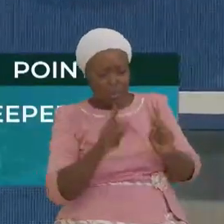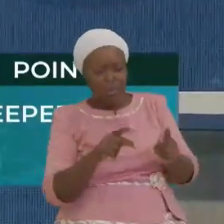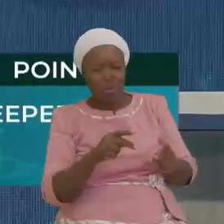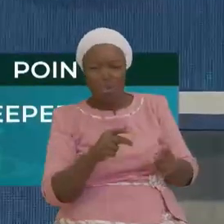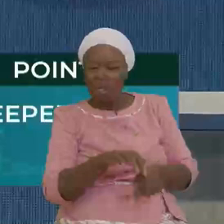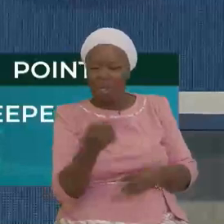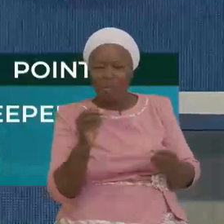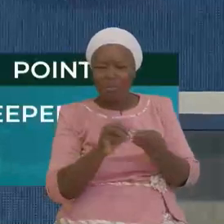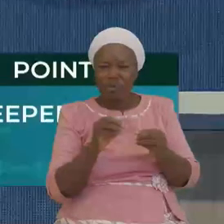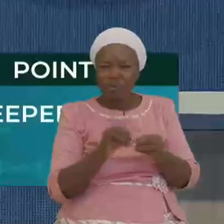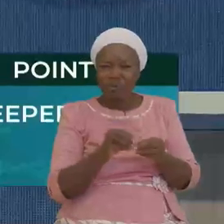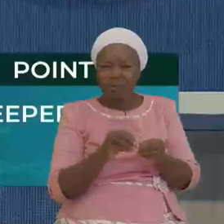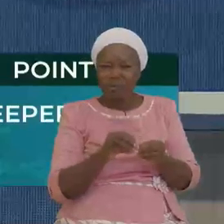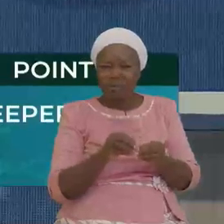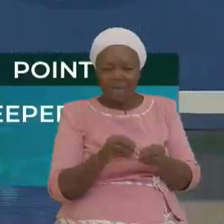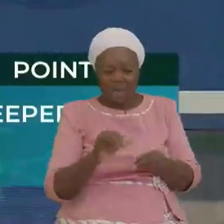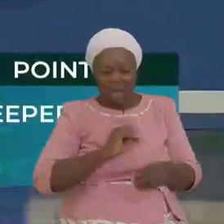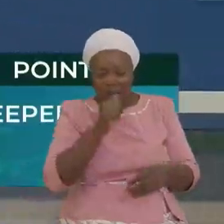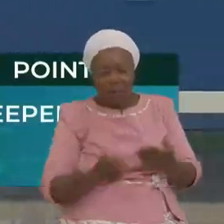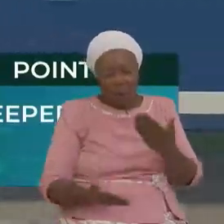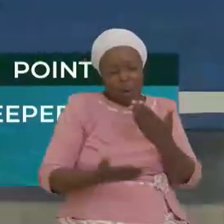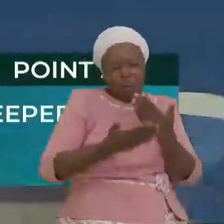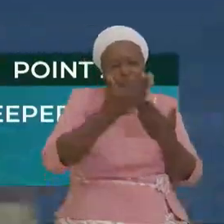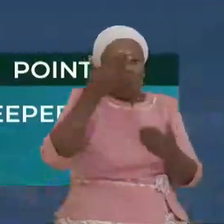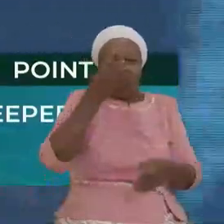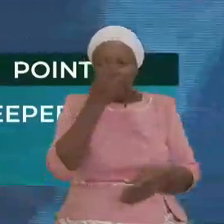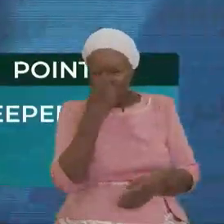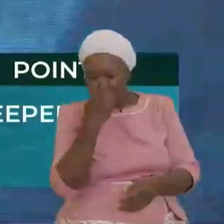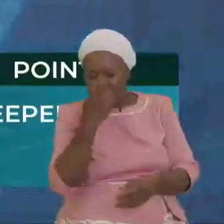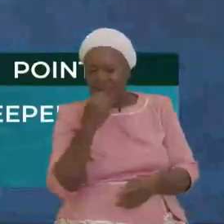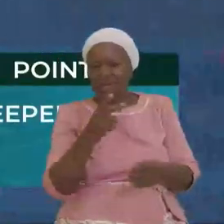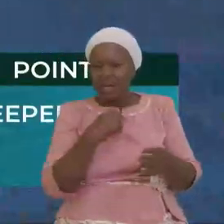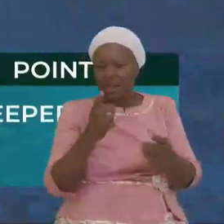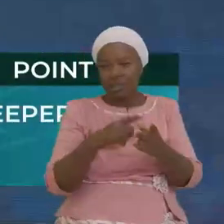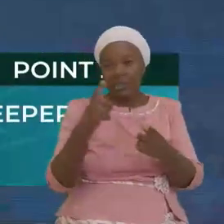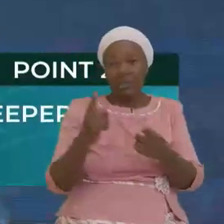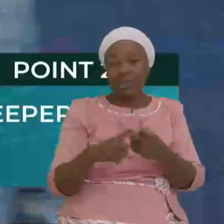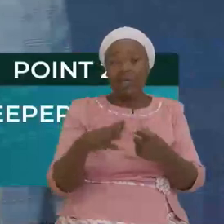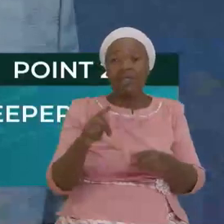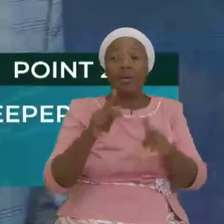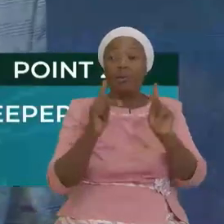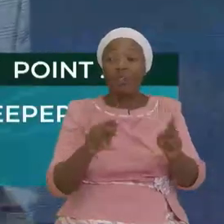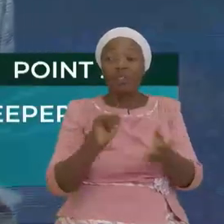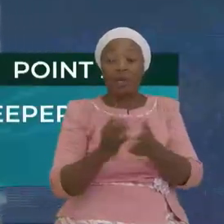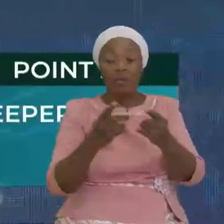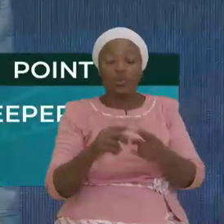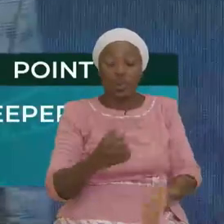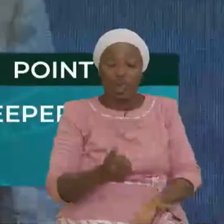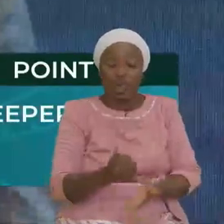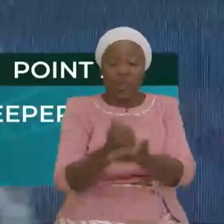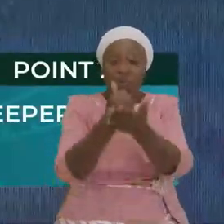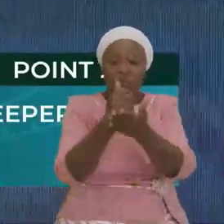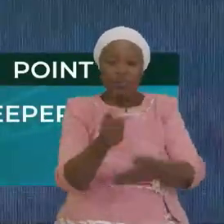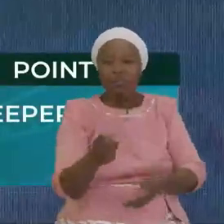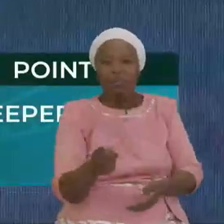comprends pas. Je ne peux plus bien voir. Presque, je suis presque aveugle.